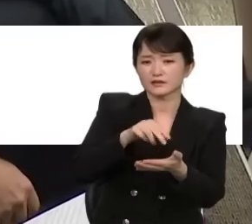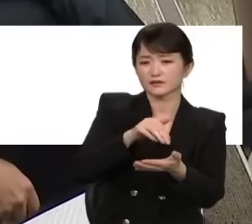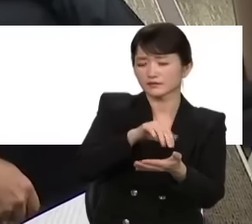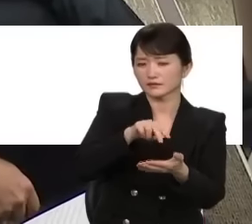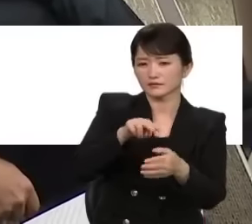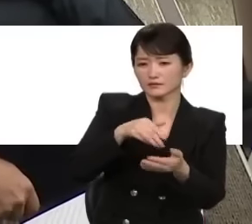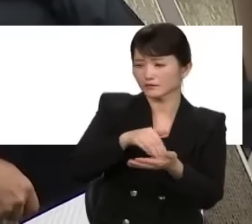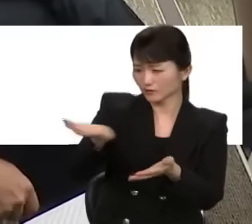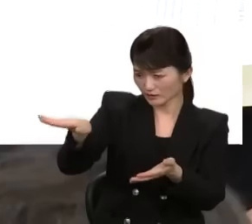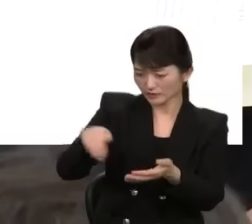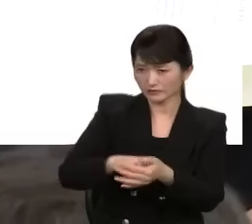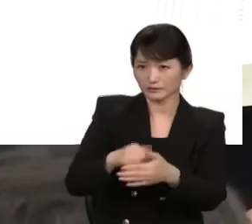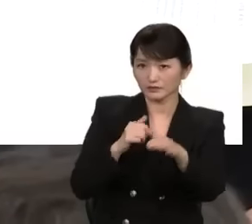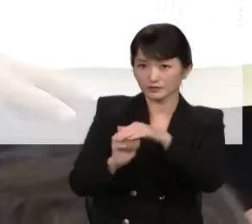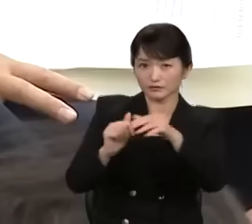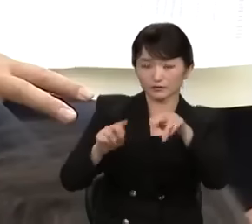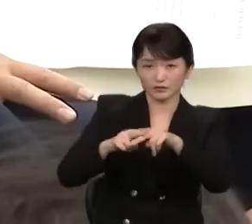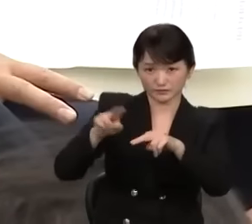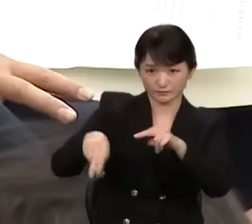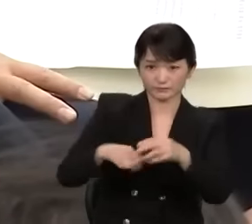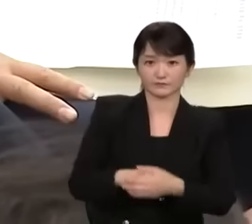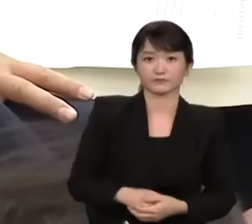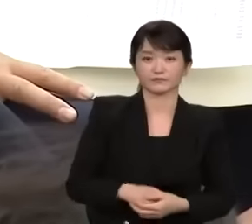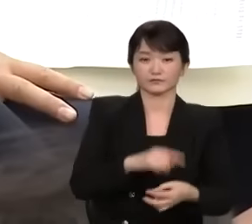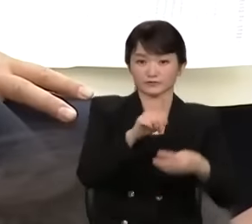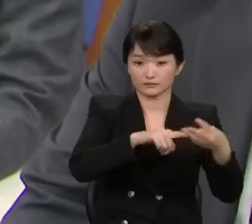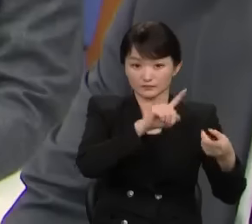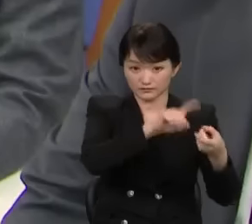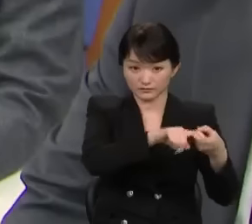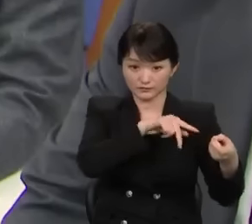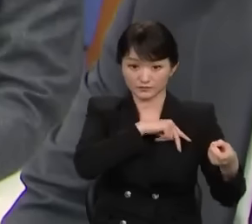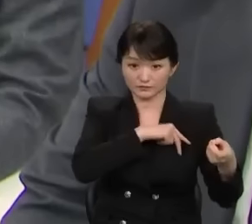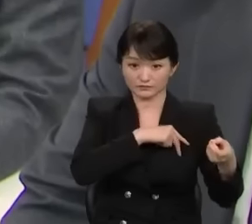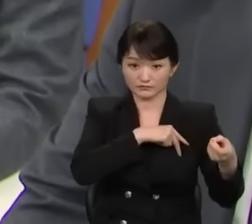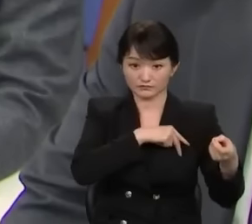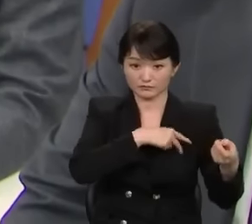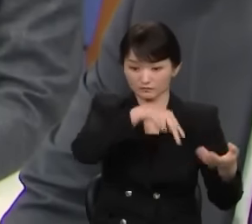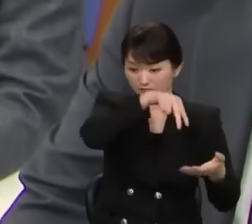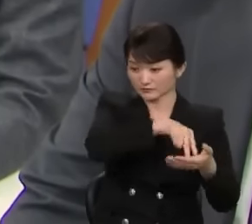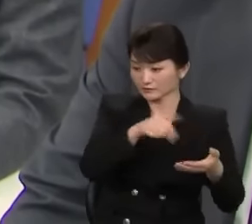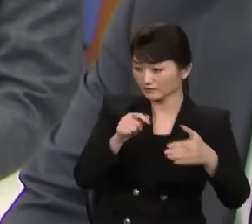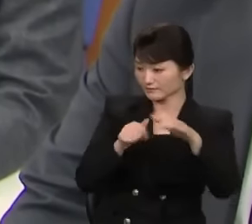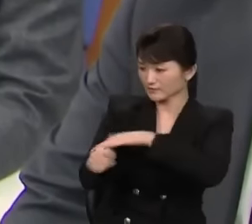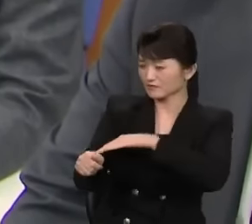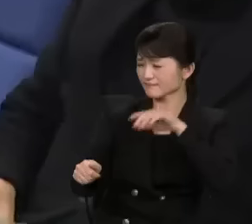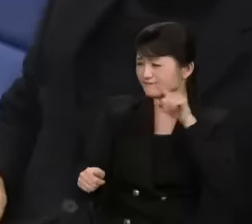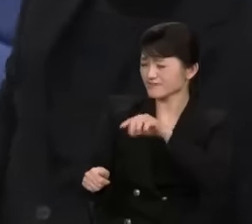대표 사퇴하라고. 친윤계 의원들은 자리에서 일어나 한 대표를 향해 항의했습니다.